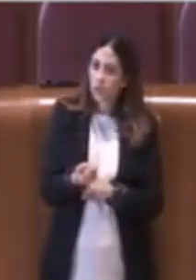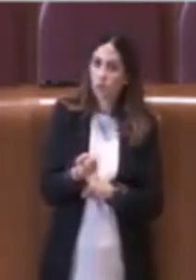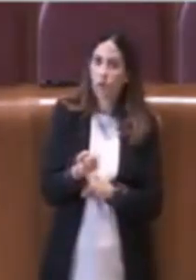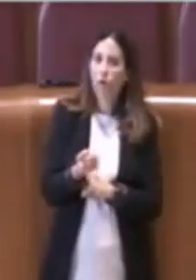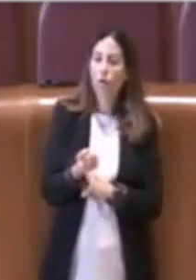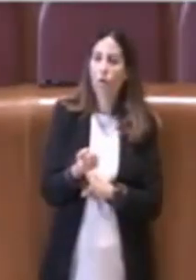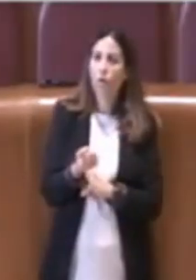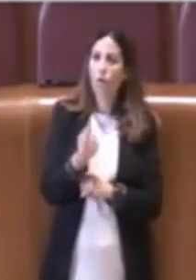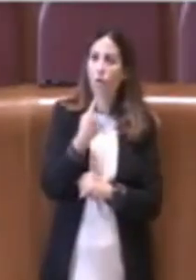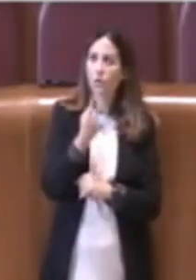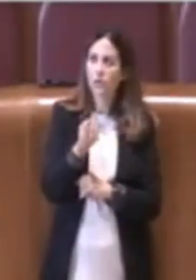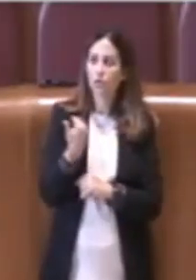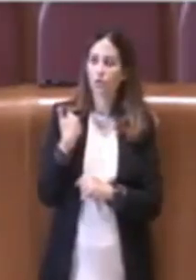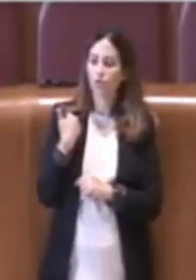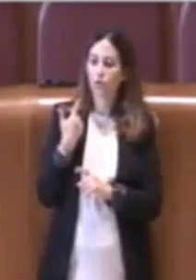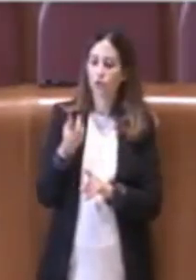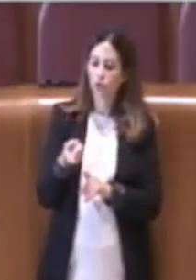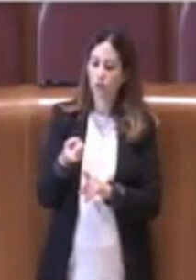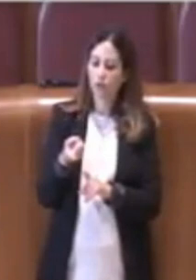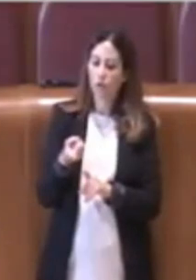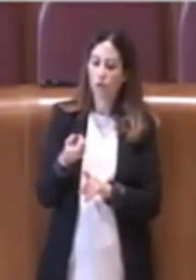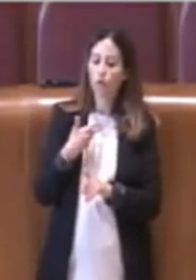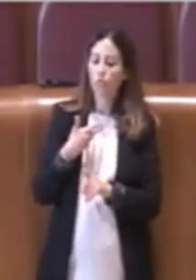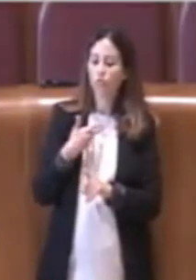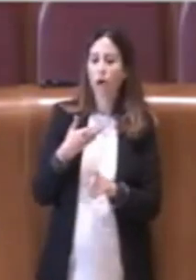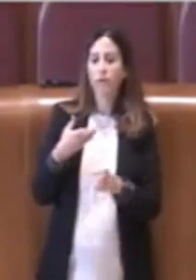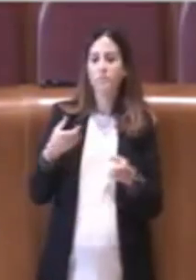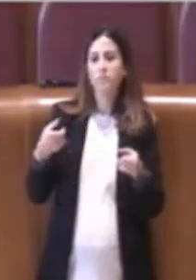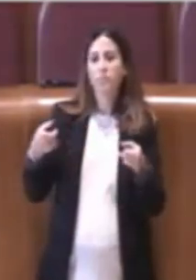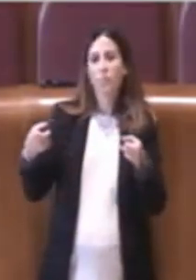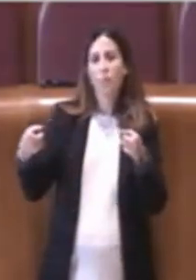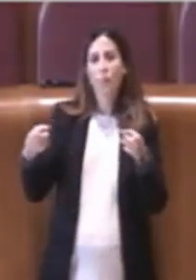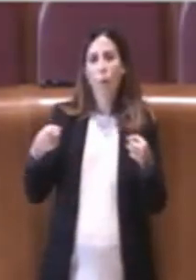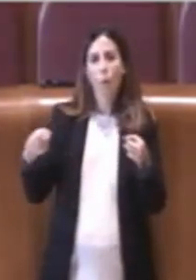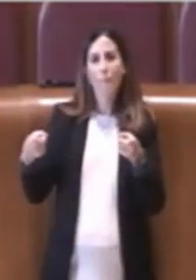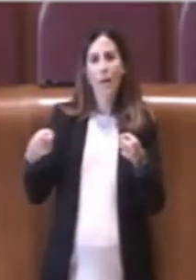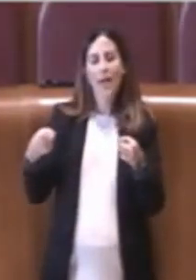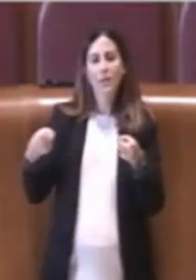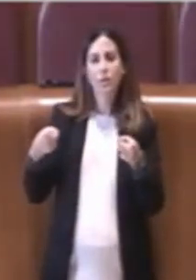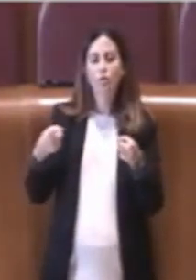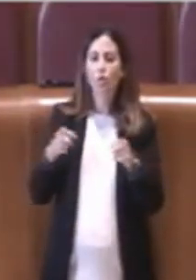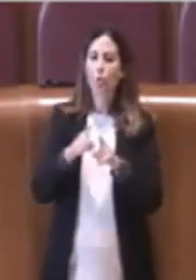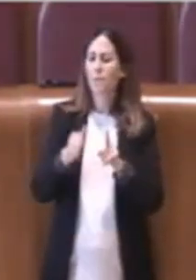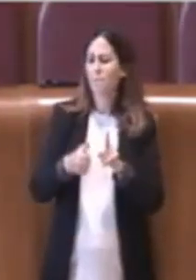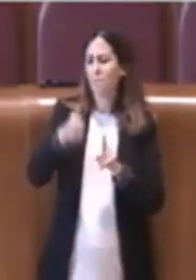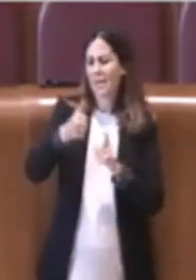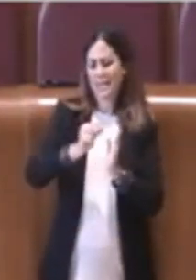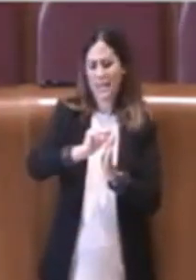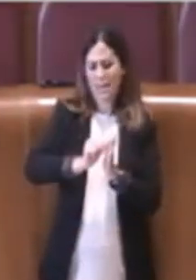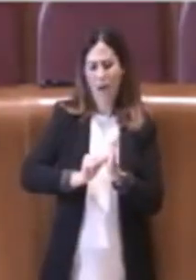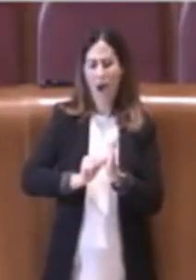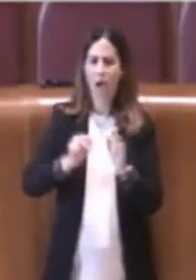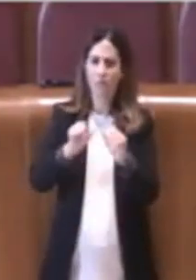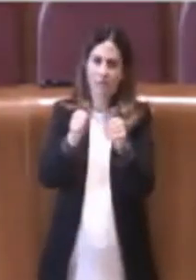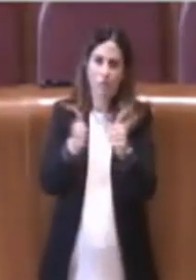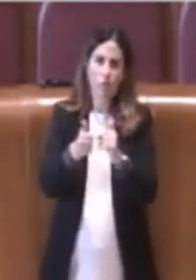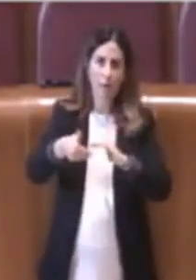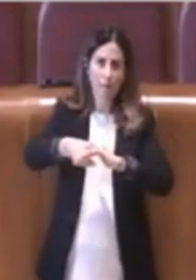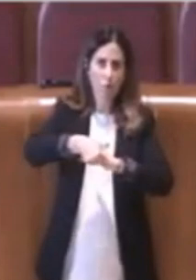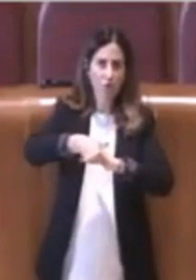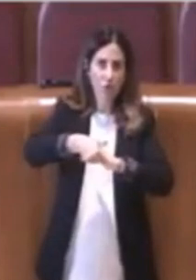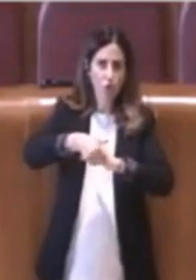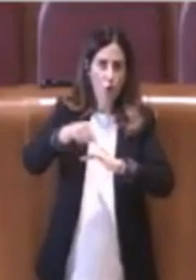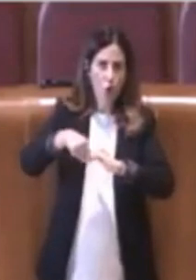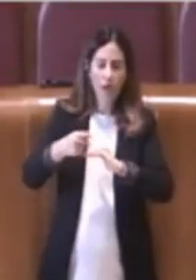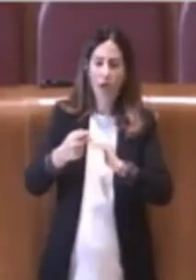c'è stata una fase in cui una prima bozza che è stata presentata di questo regolamento ha visto